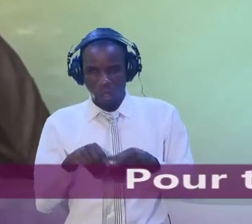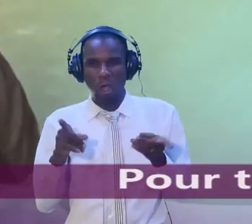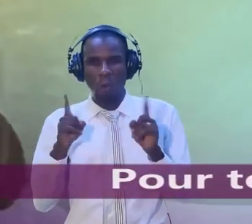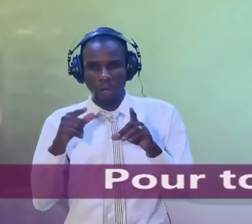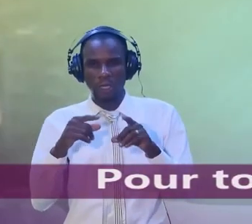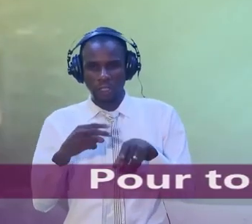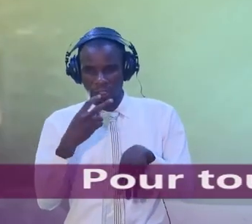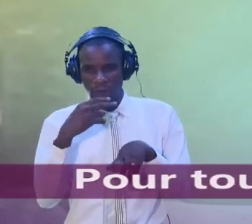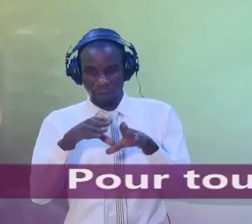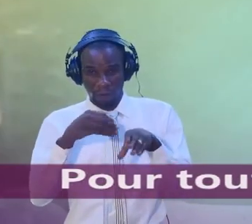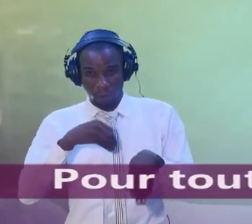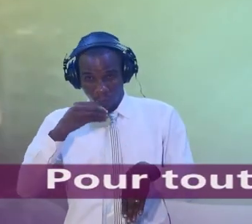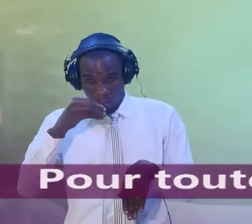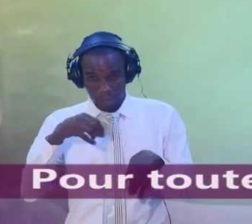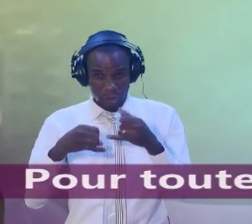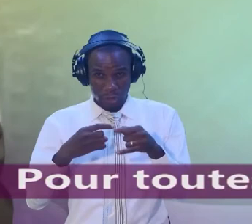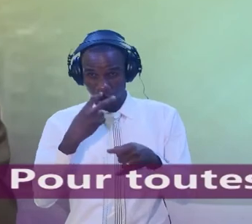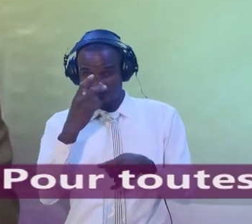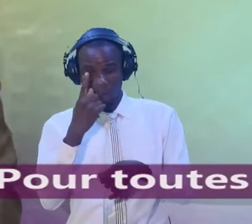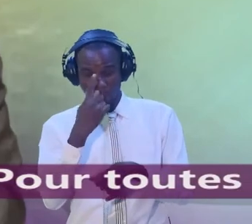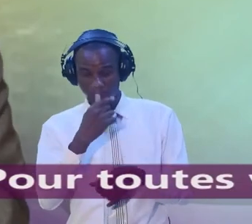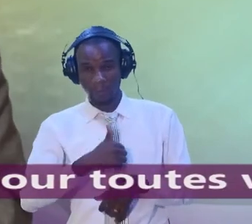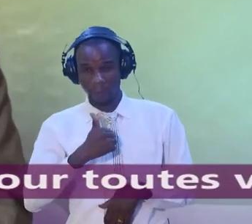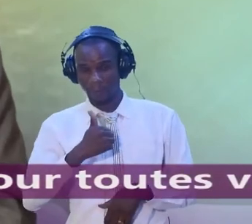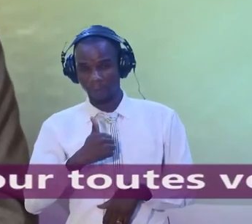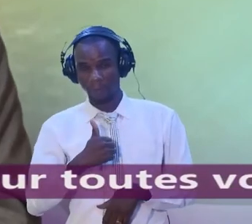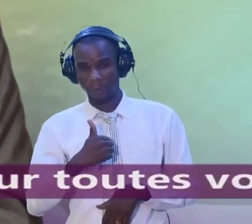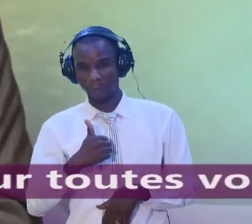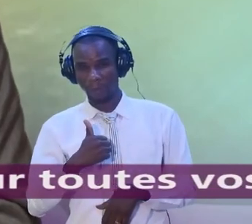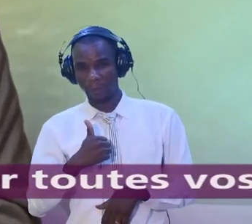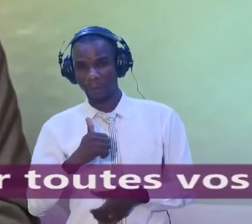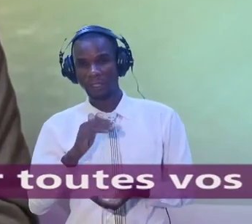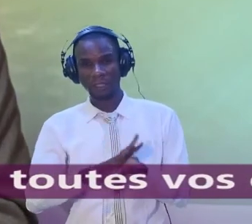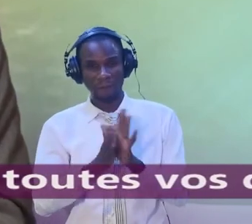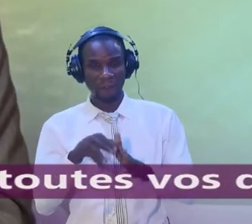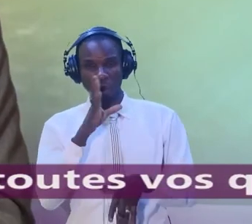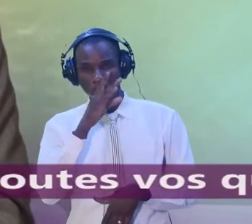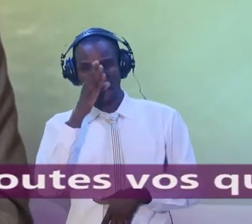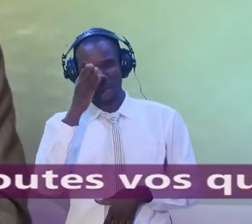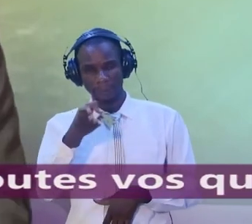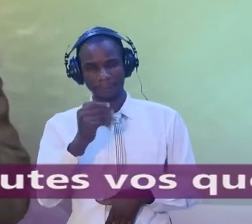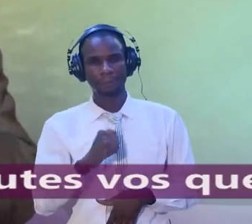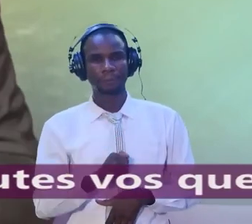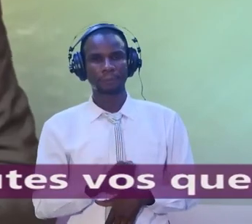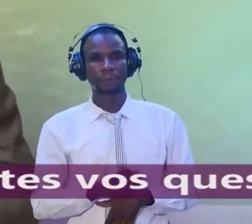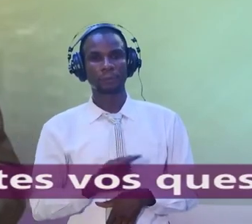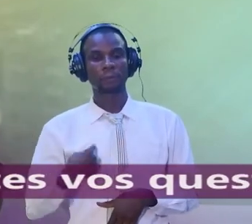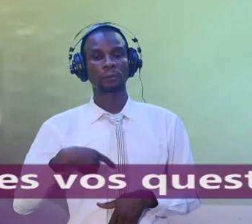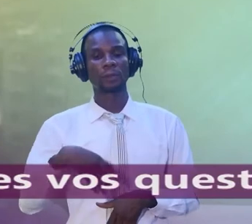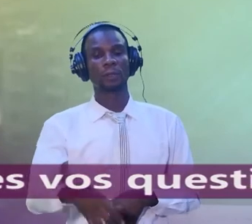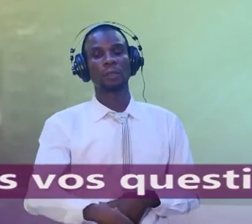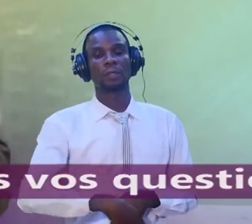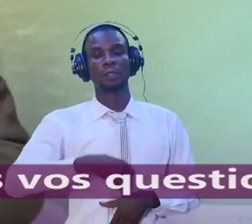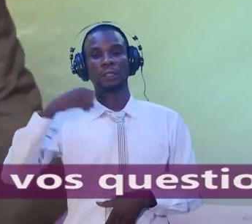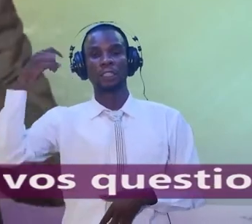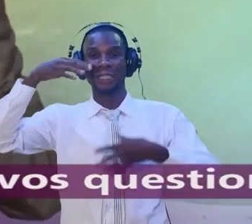Sema kwamba kila kitu ambao unaona ni ukweli, hapo huko katika hatari ya udanganyifu, sababu inawezekana kuona vitu